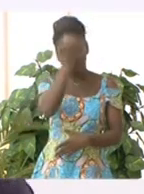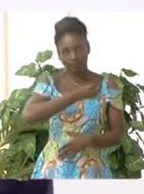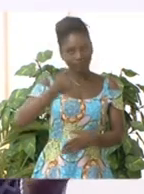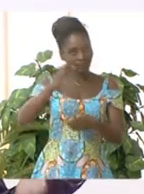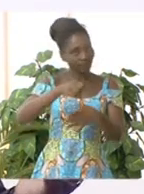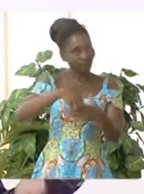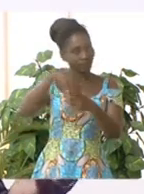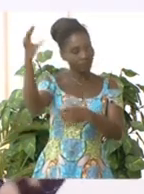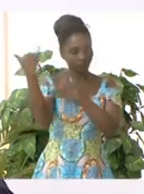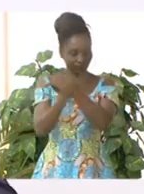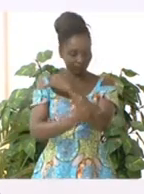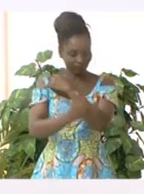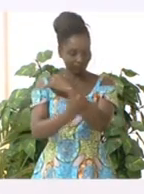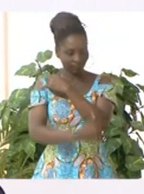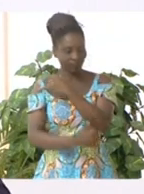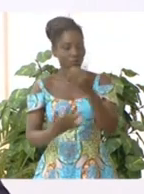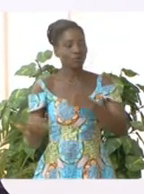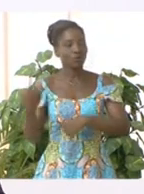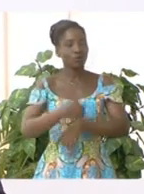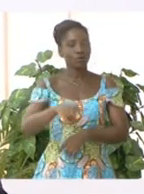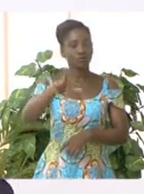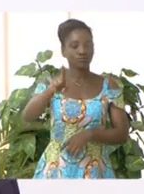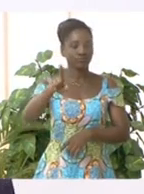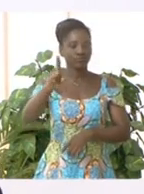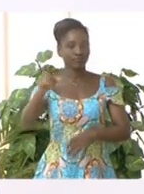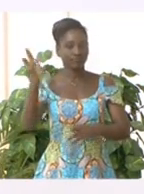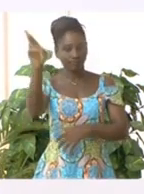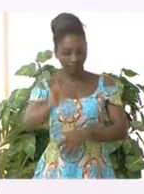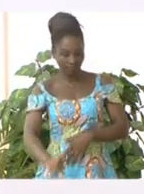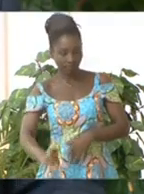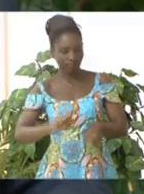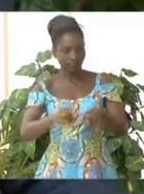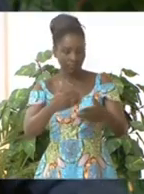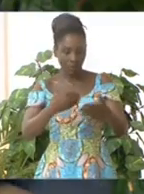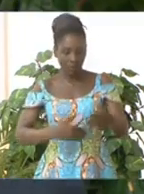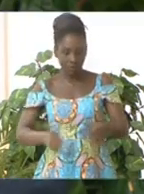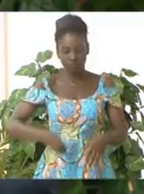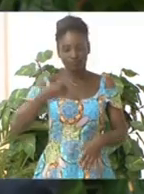d'Abidjan, soit 21 résultats. Mais avant, vous avez quelques précisions à faire.